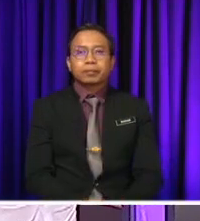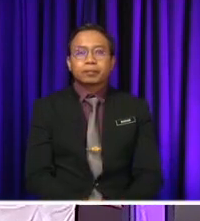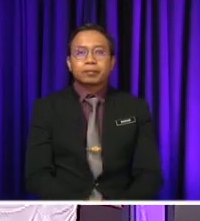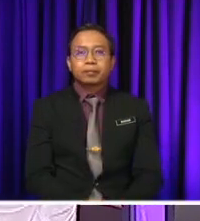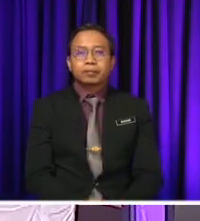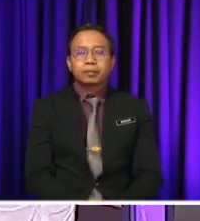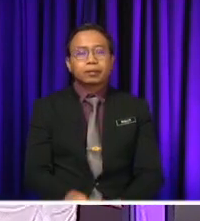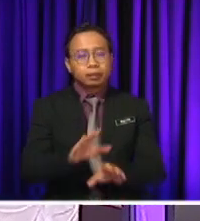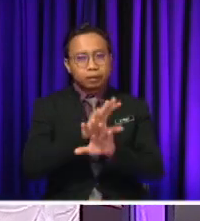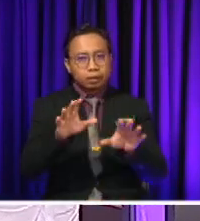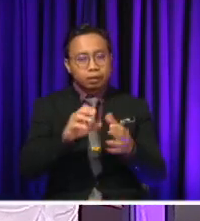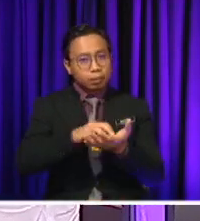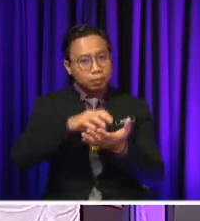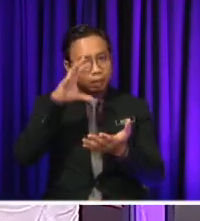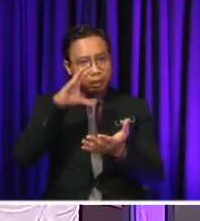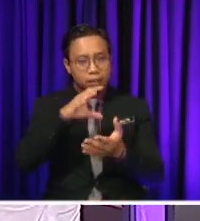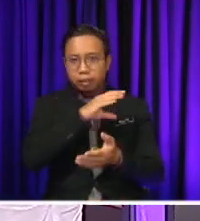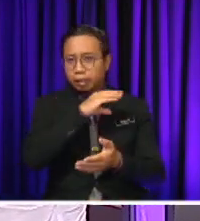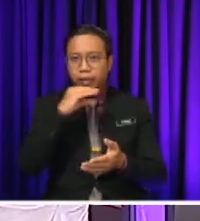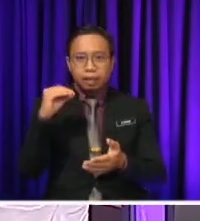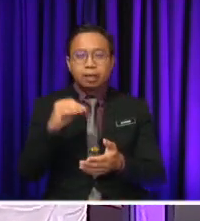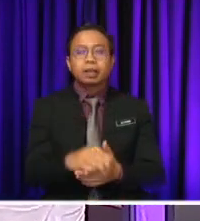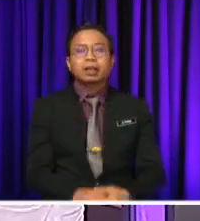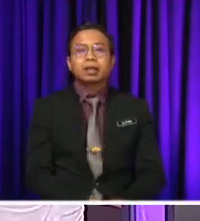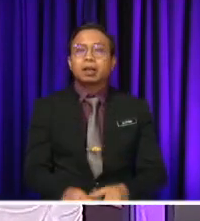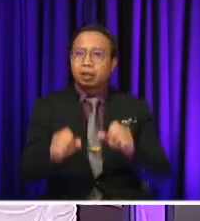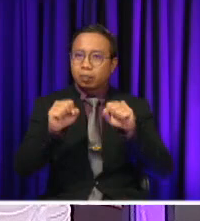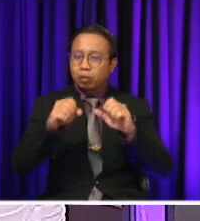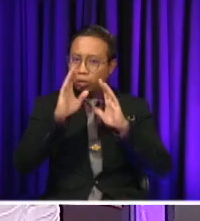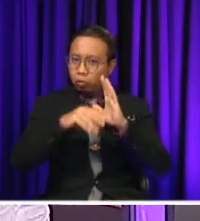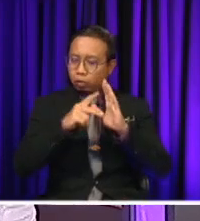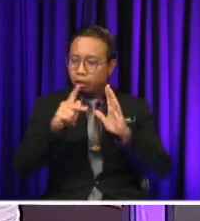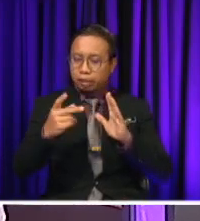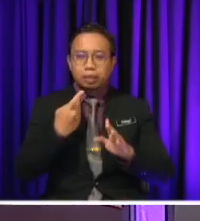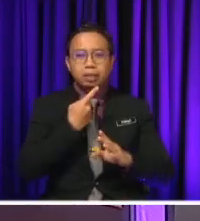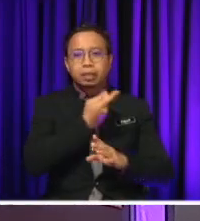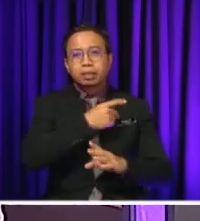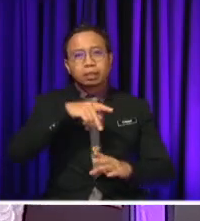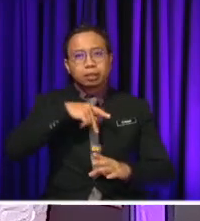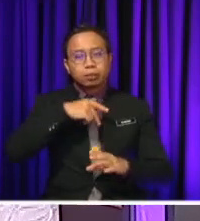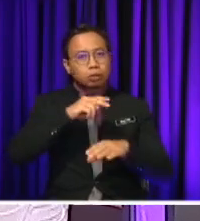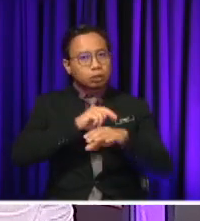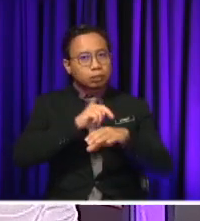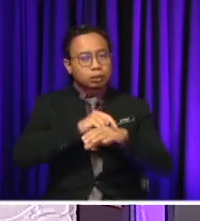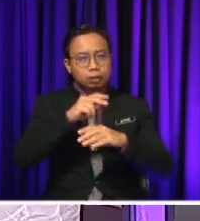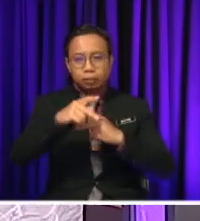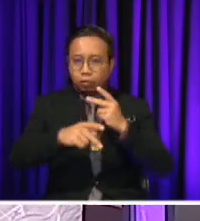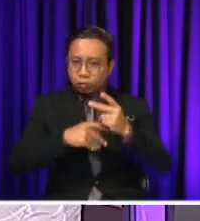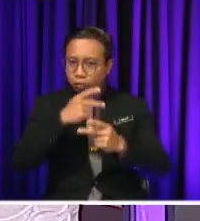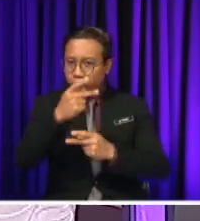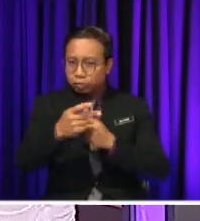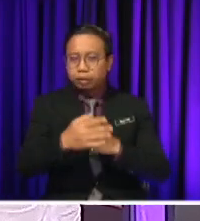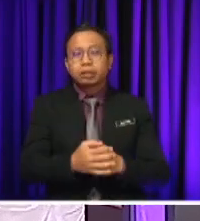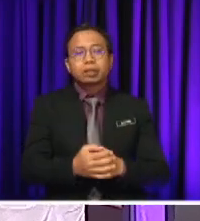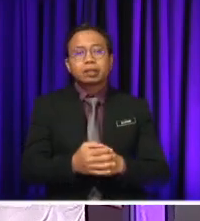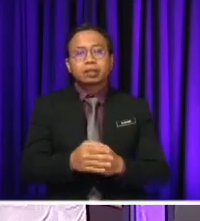Tidaklah terlalu mahal dan dia boleh kurangkan kita punya masa proses pembuatan dan seterusnya